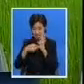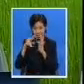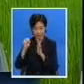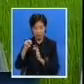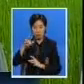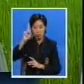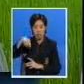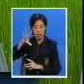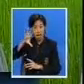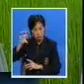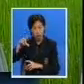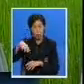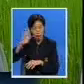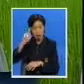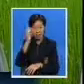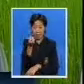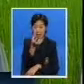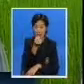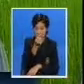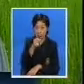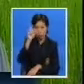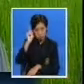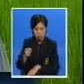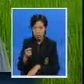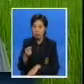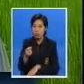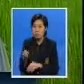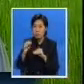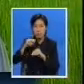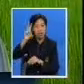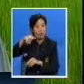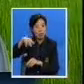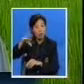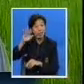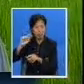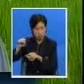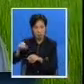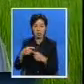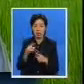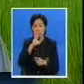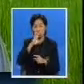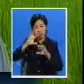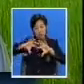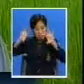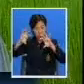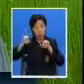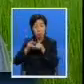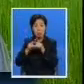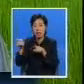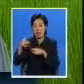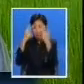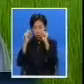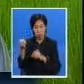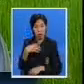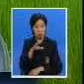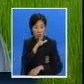าวเหนียวต้อง 2,200 ครับ ถ้าเราปล่อยให้เป็นอย่างนี้ไปอย่างท่านนายกบอก 3,000-4,000 ครับ ต้องไป ครับ